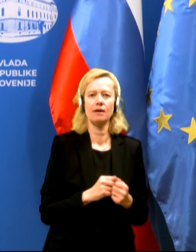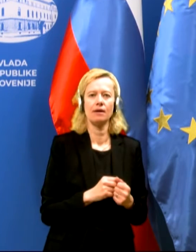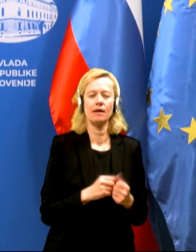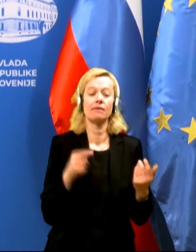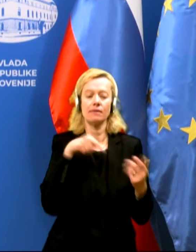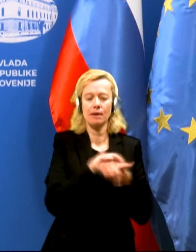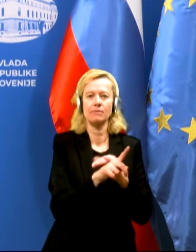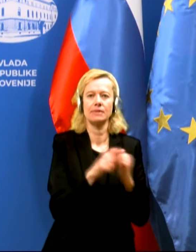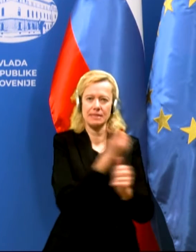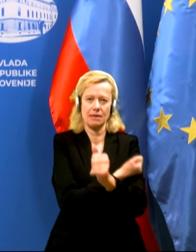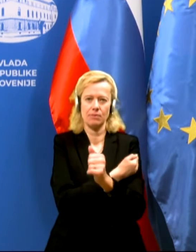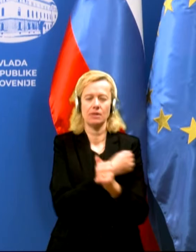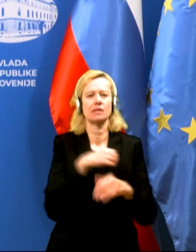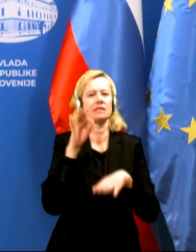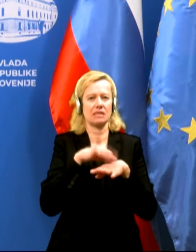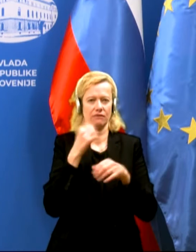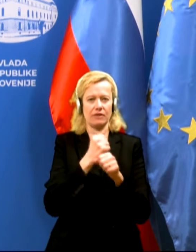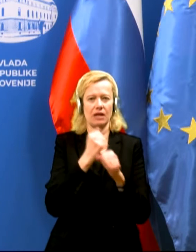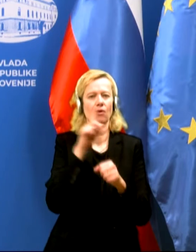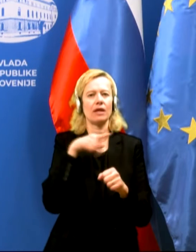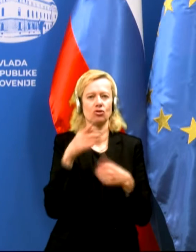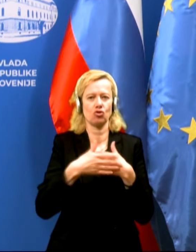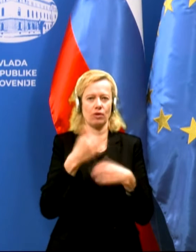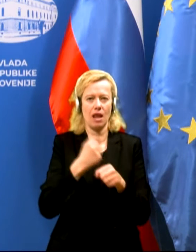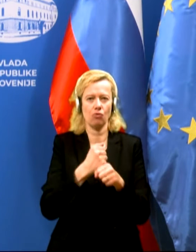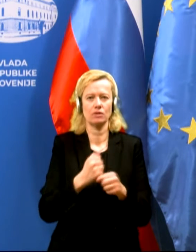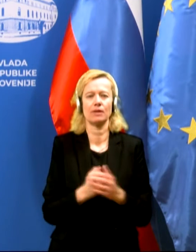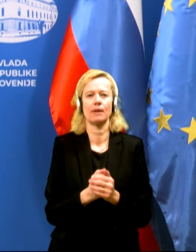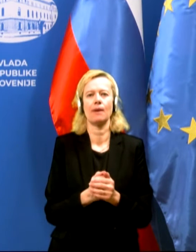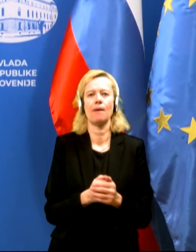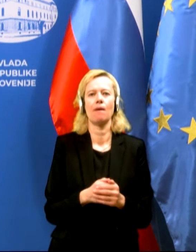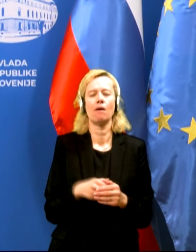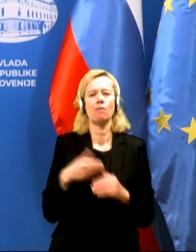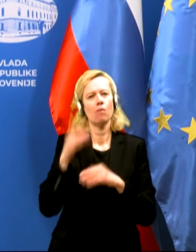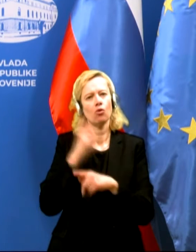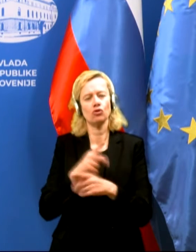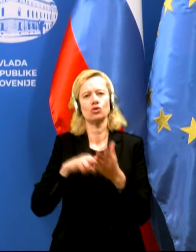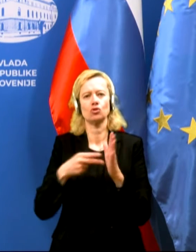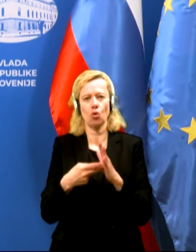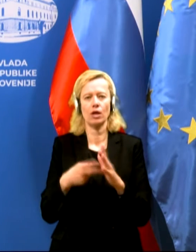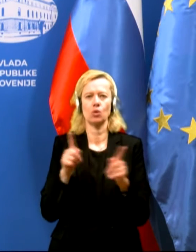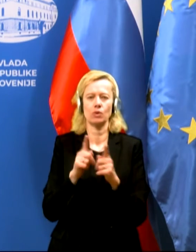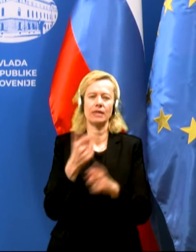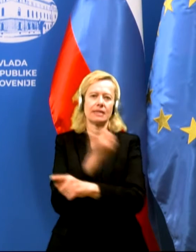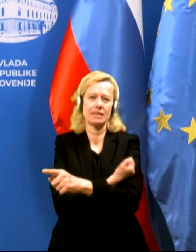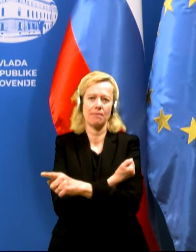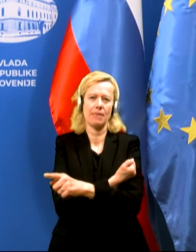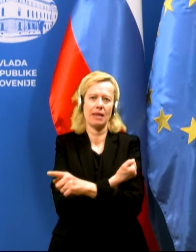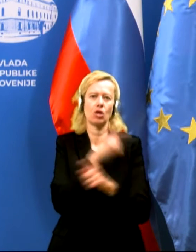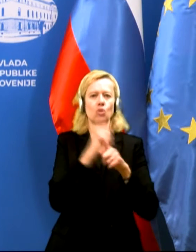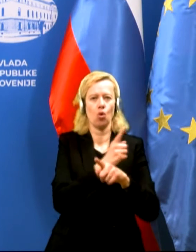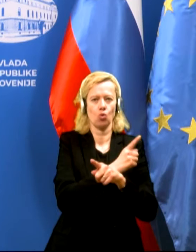kjer se cepijo predvsem zdravstveni delavci in sodelavci, po odločitvi stroke pa tudi cepljeni